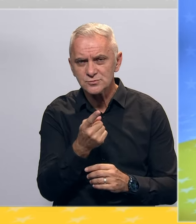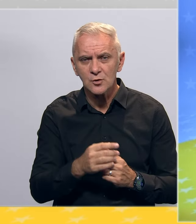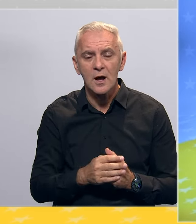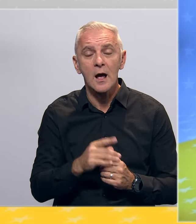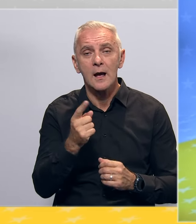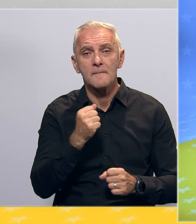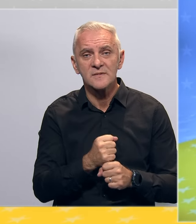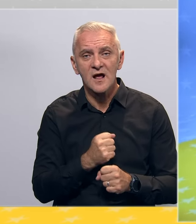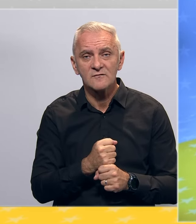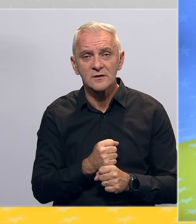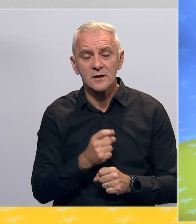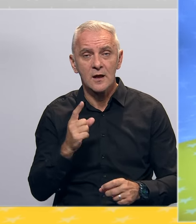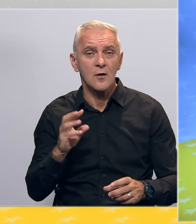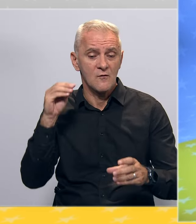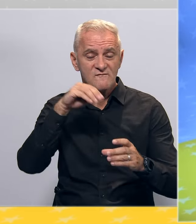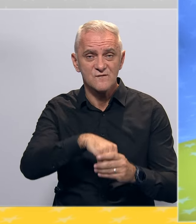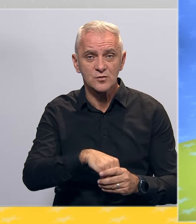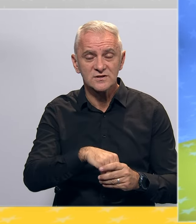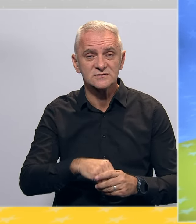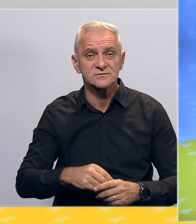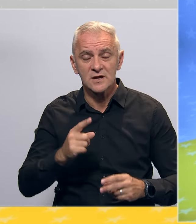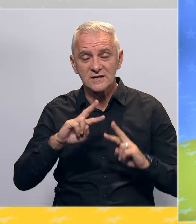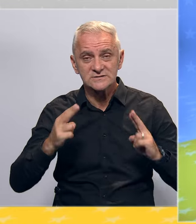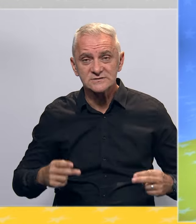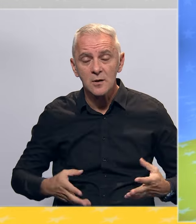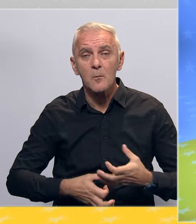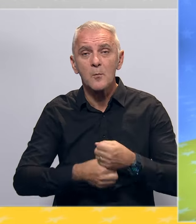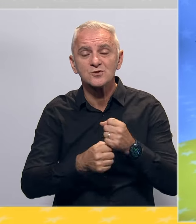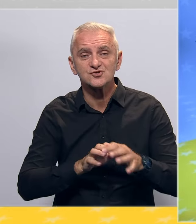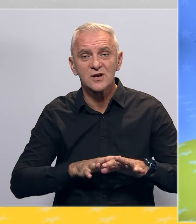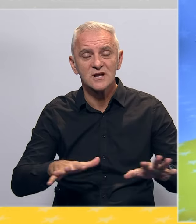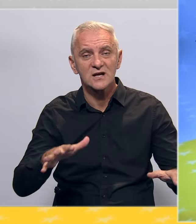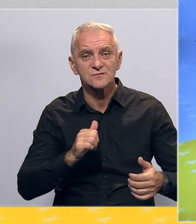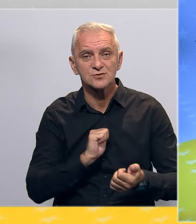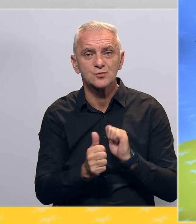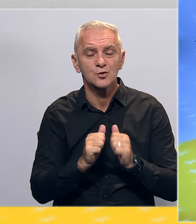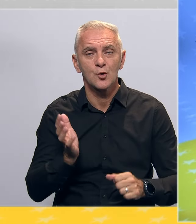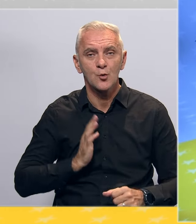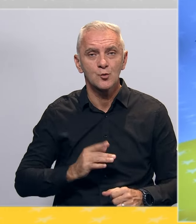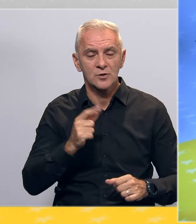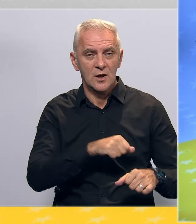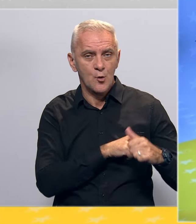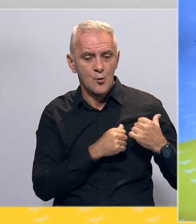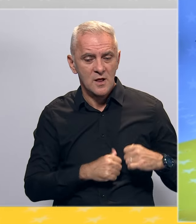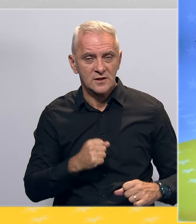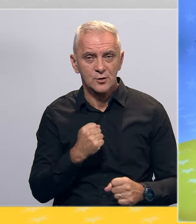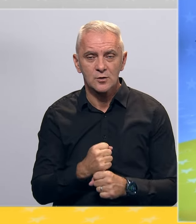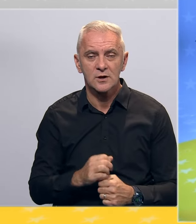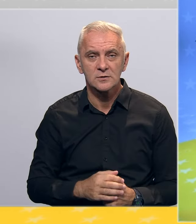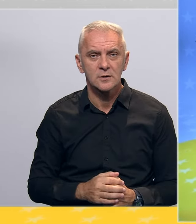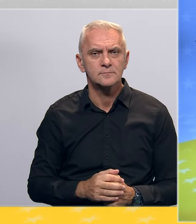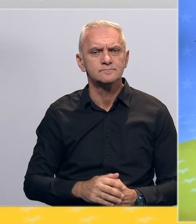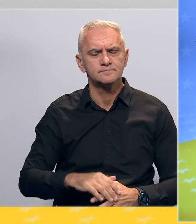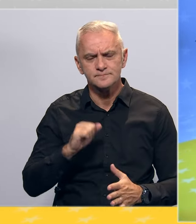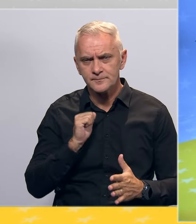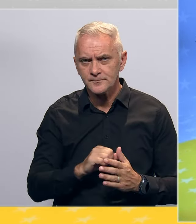stavljanje u funkciju fundacijskog sistema podrške razvoju sporta, kulture i humanitarne djelatnosti. Stoga, dragi naši